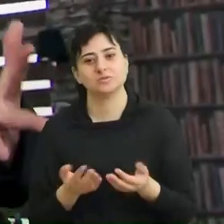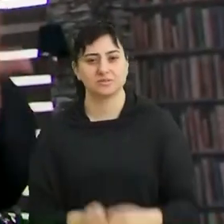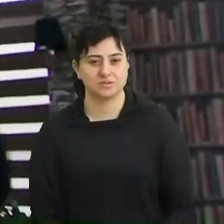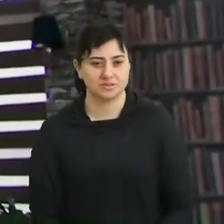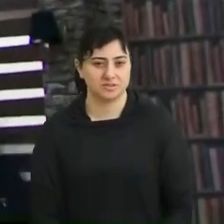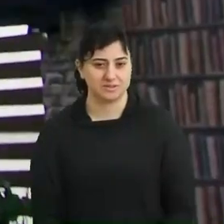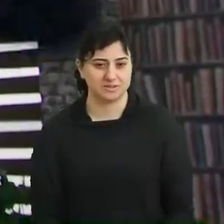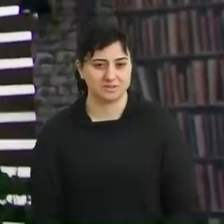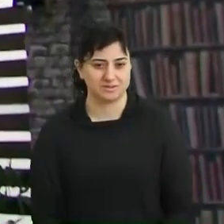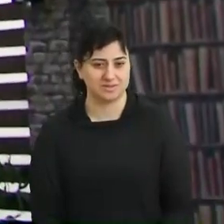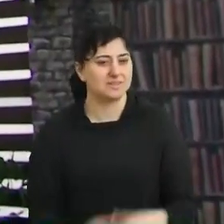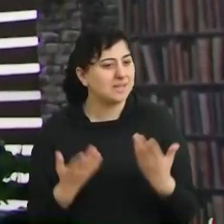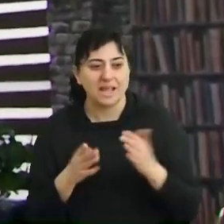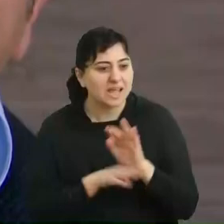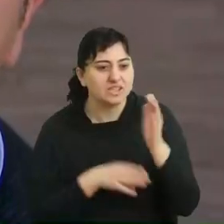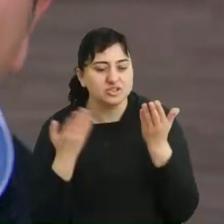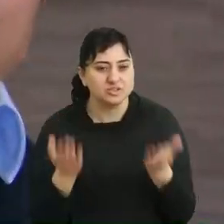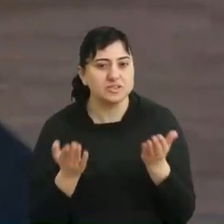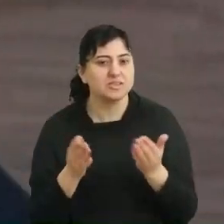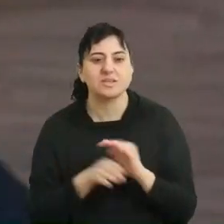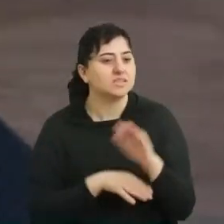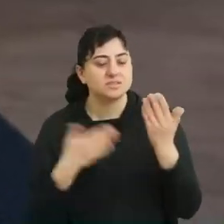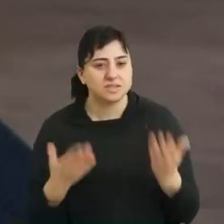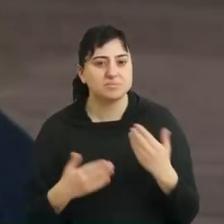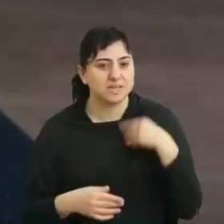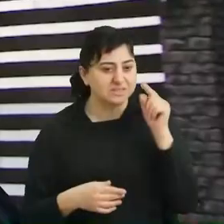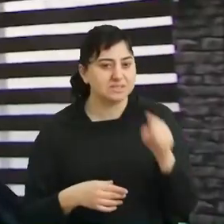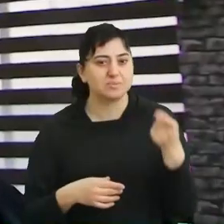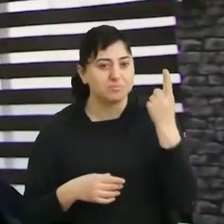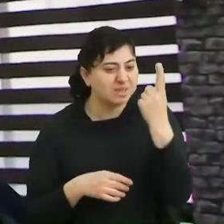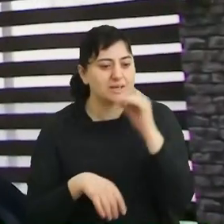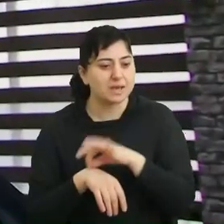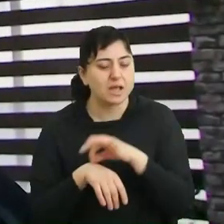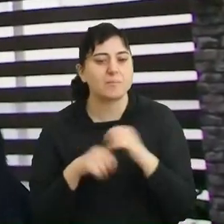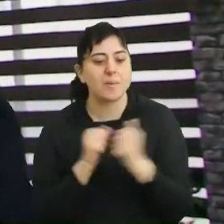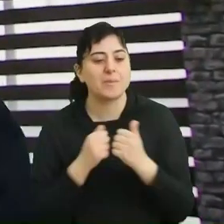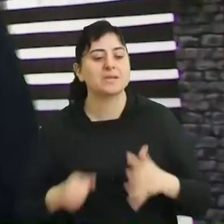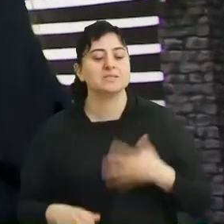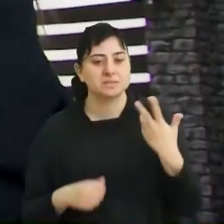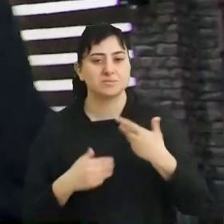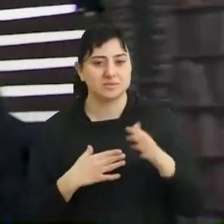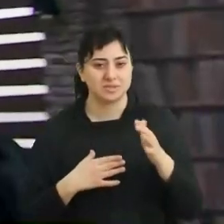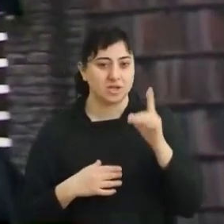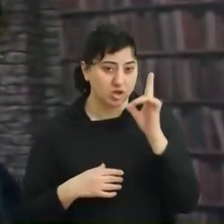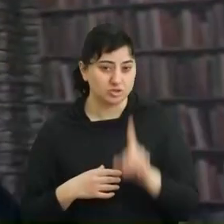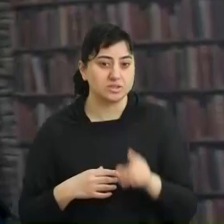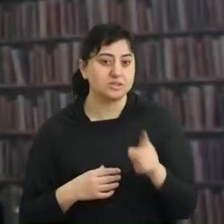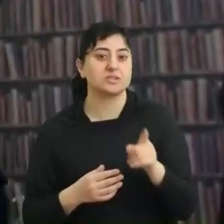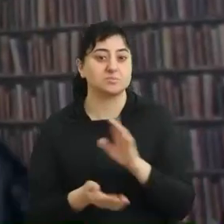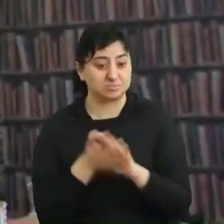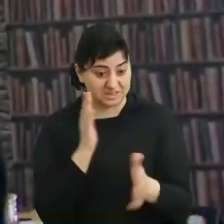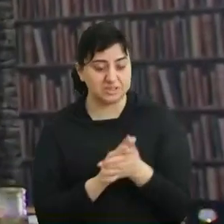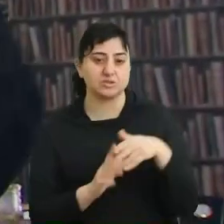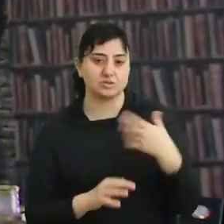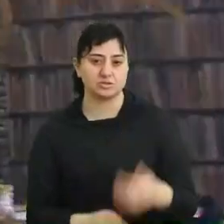Ulan. Ulan ne geleceği? Ne geleceği? Ben seninle bir dakika bile geçirmek istemiyorum. Tabii önce seninle işimi